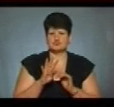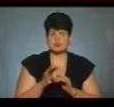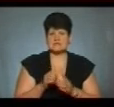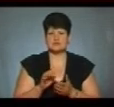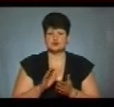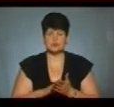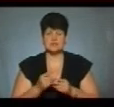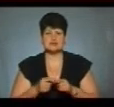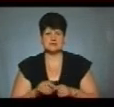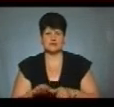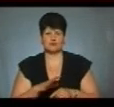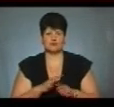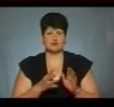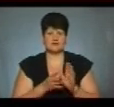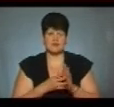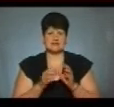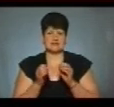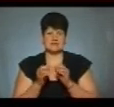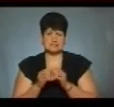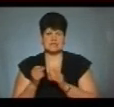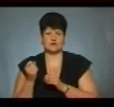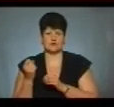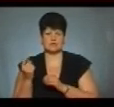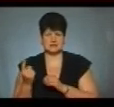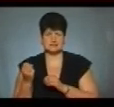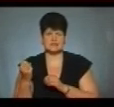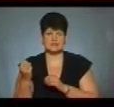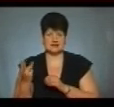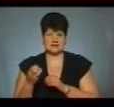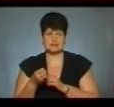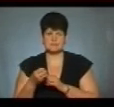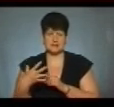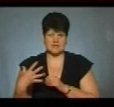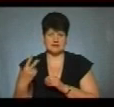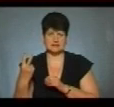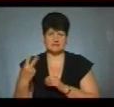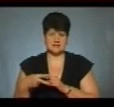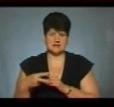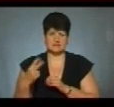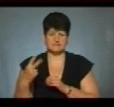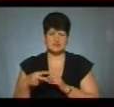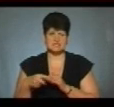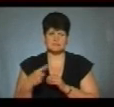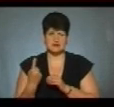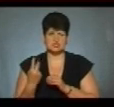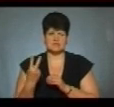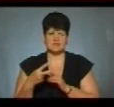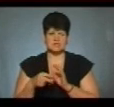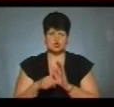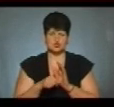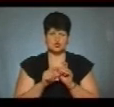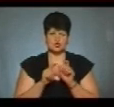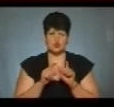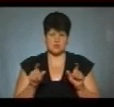зареєстрованих. Це відбувалося у 9, 10, 11, 13, 15, 20, 21 і 26